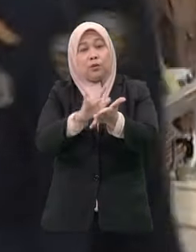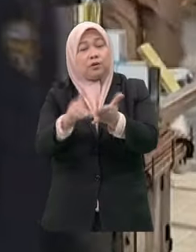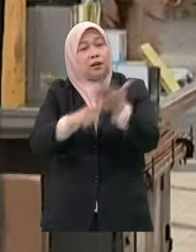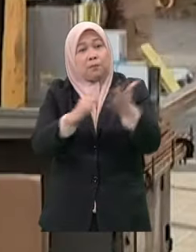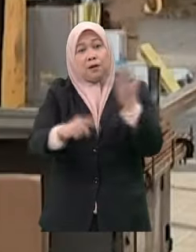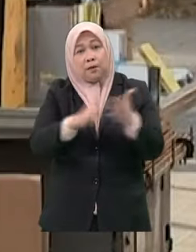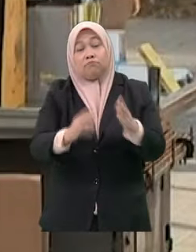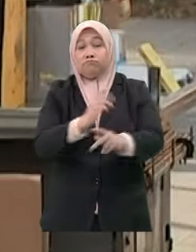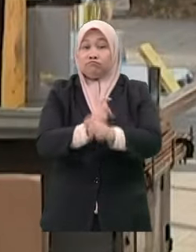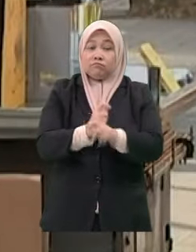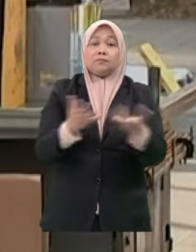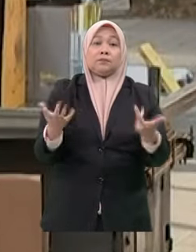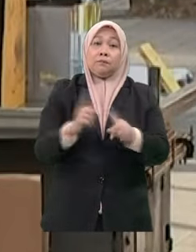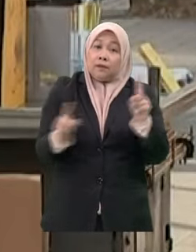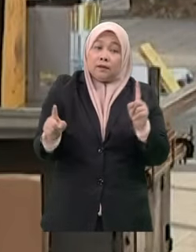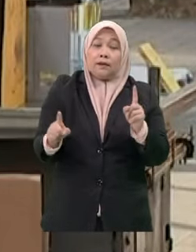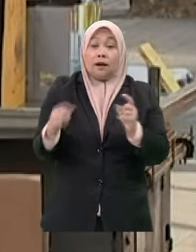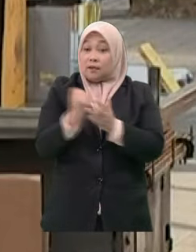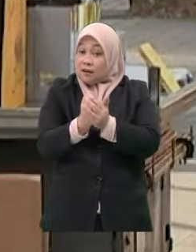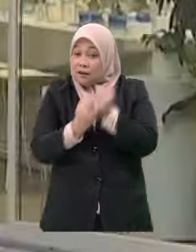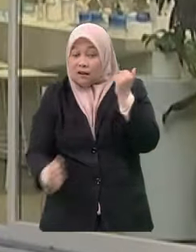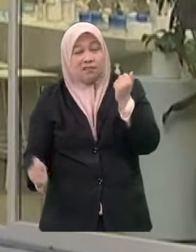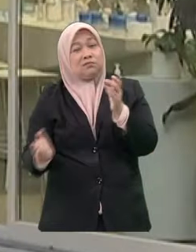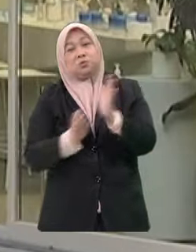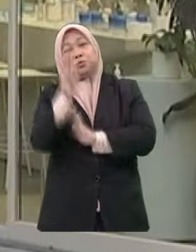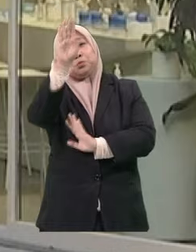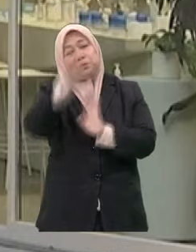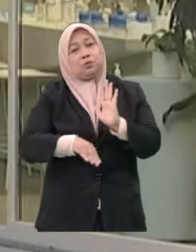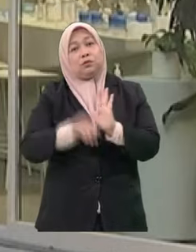kemandulan bagaimanapun kadar kelahiran terus menurun secara kronik